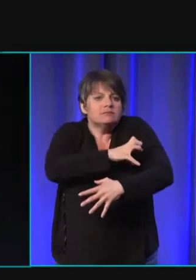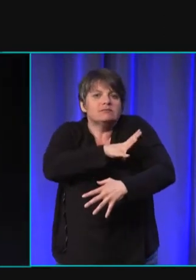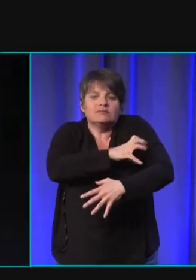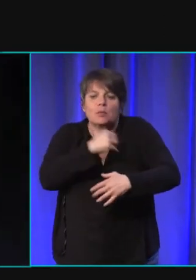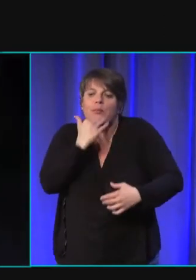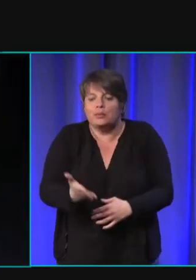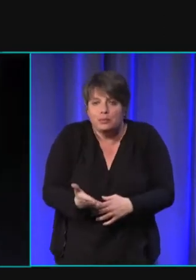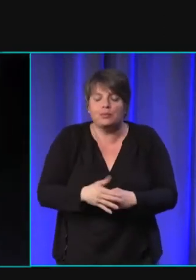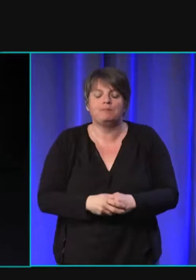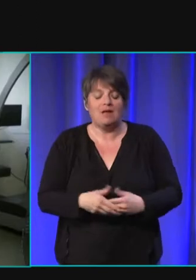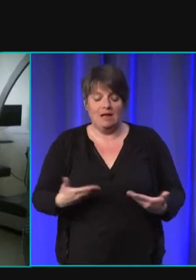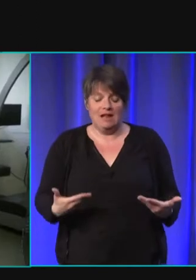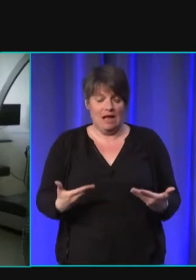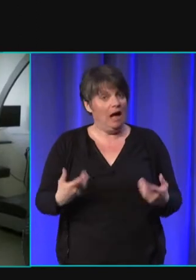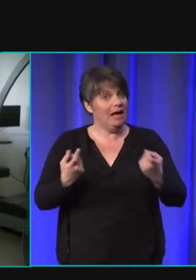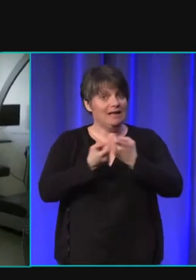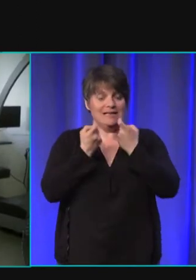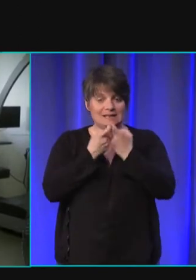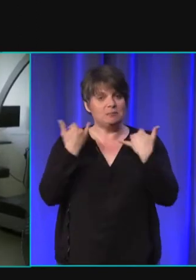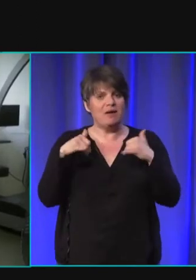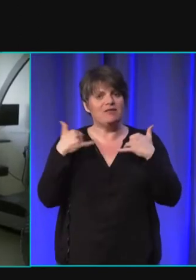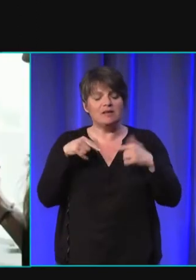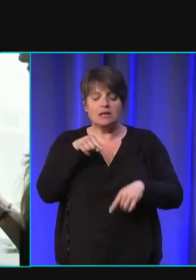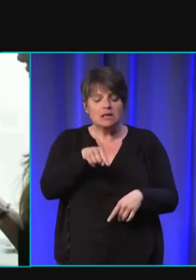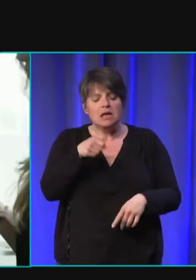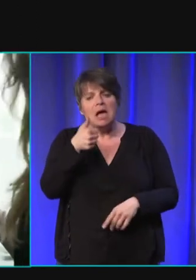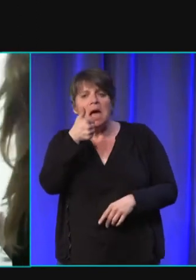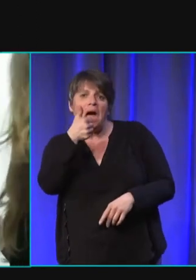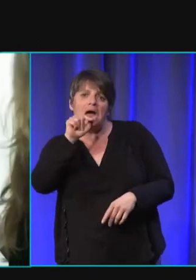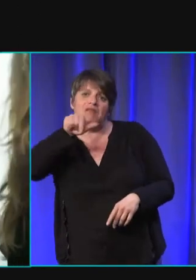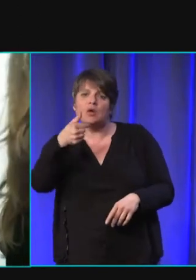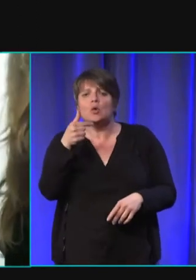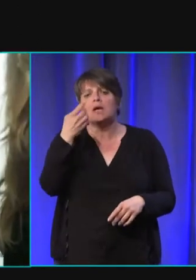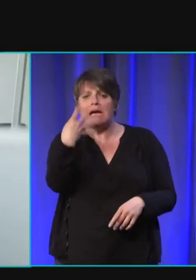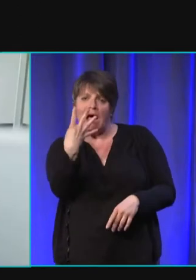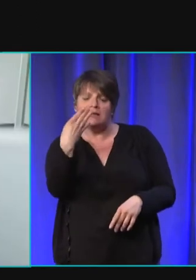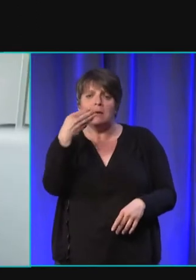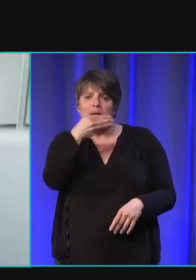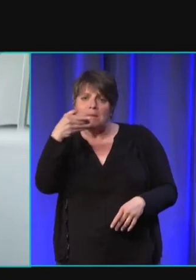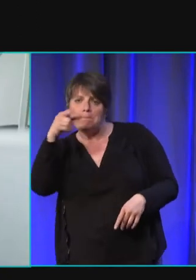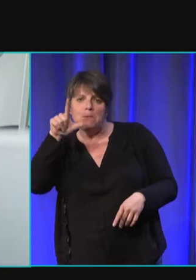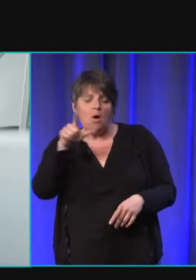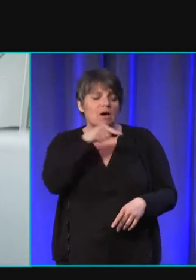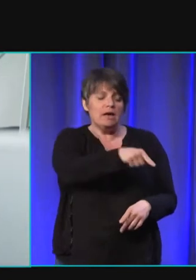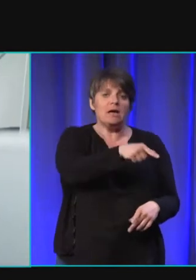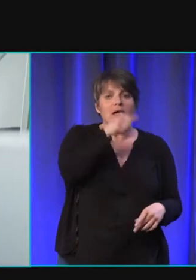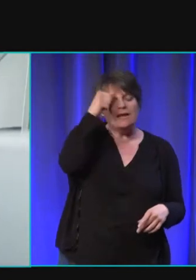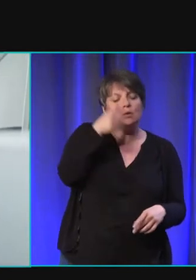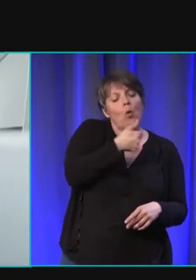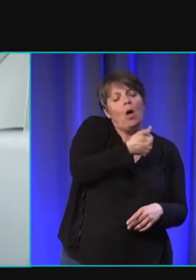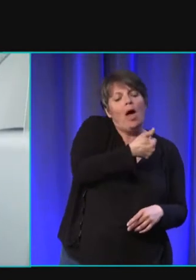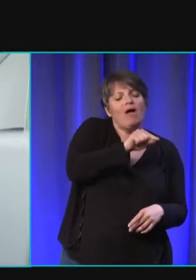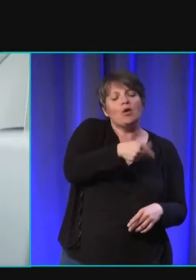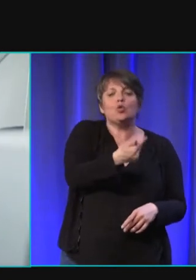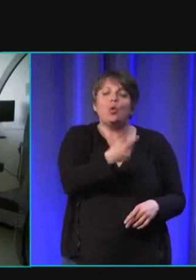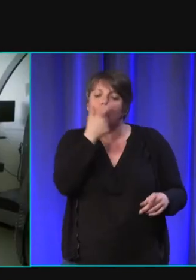Alors là, on n'a pas commencé l'exercice, donc Adriana est à 1. Alors, elle est à 1,4 millimoles par litre. Et Hugo? Et Hugo, au repos, il est à 1,2. Bon,